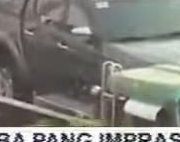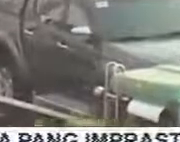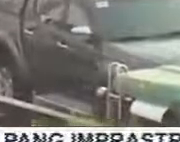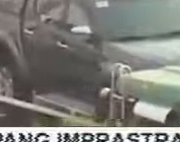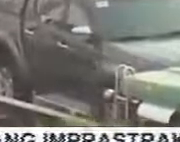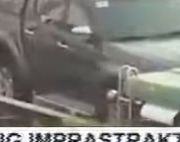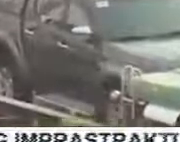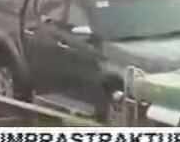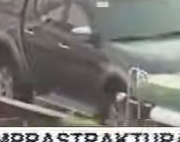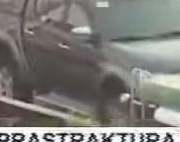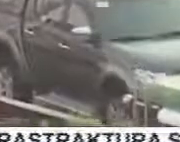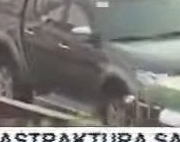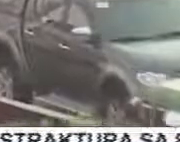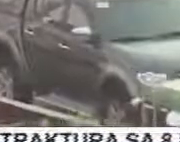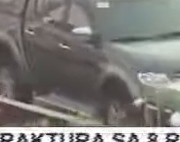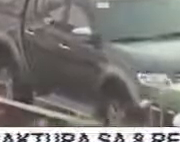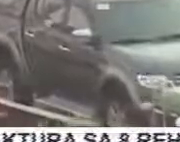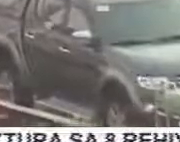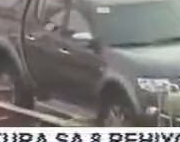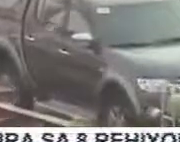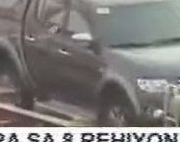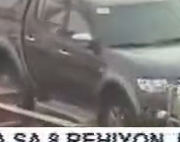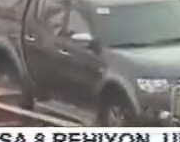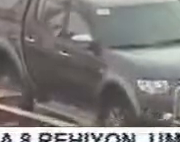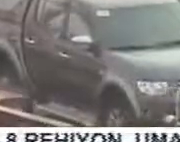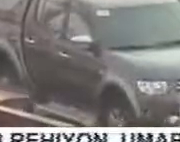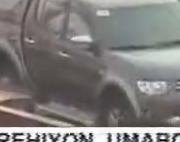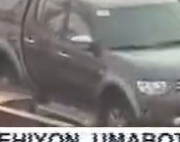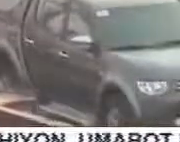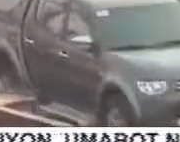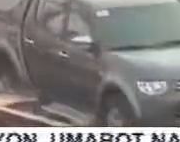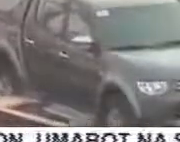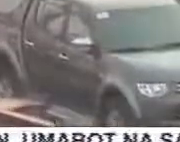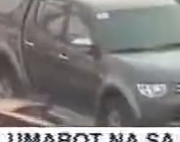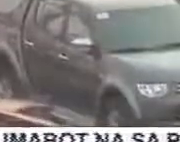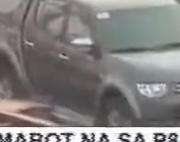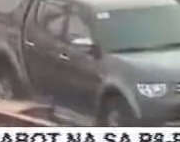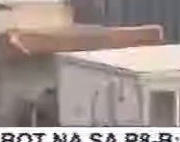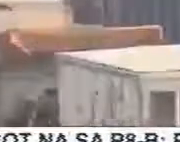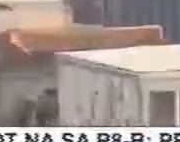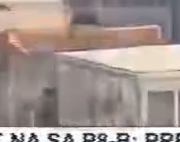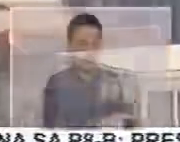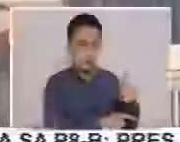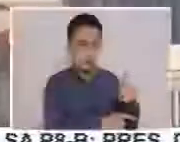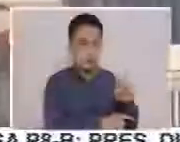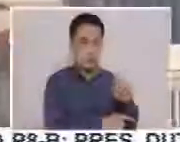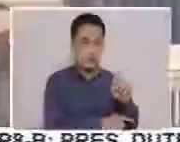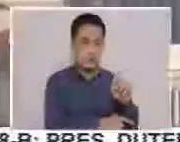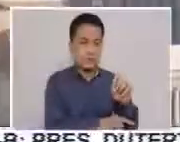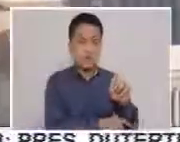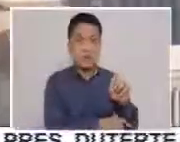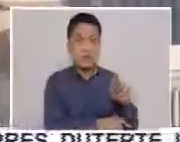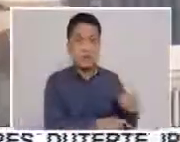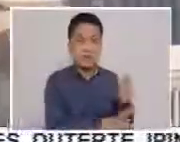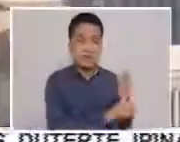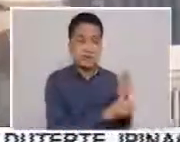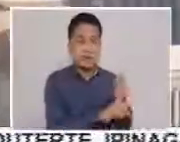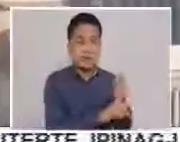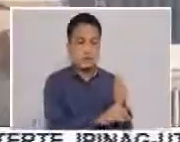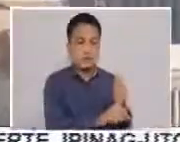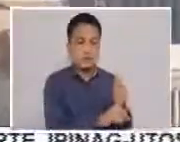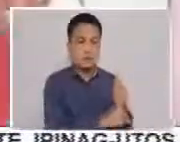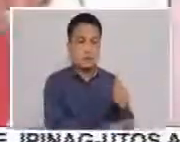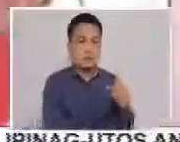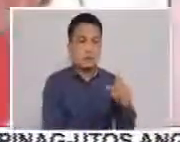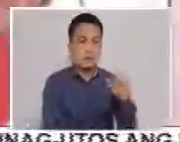kung meron pong RFID na nakuha po sa Easy Trip, i-enroll naman po yan sa auto sweep